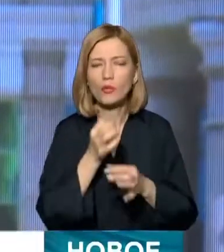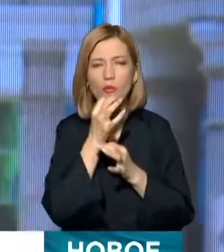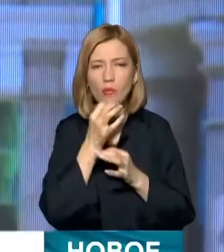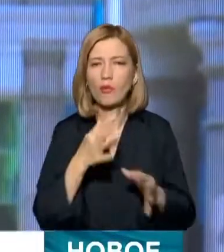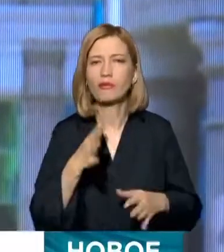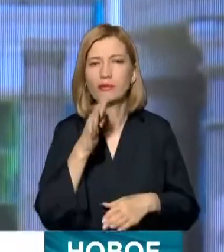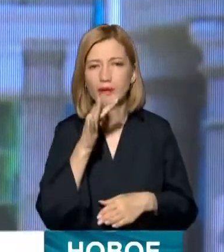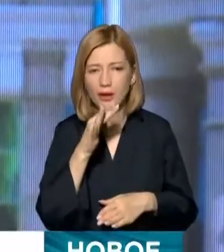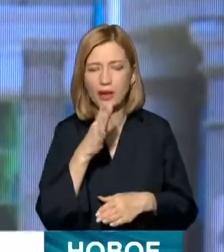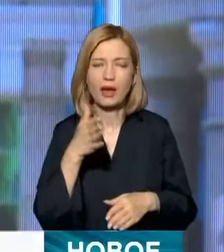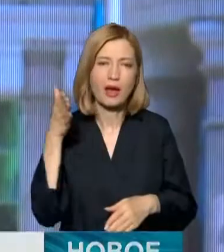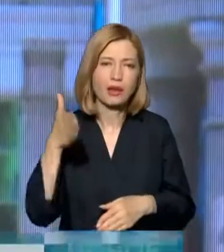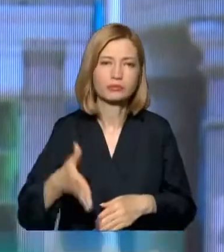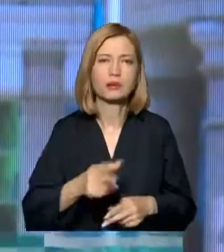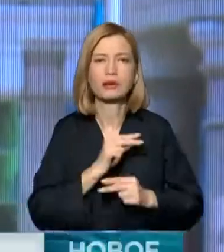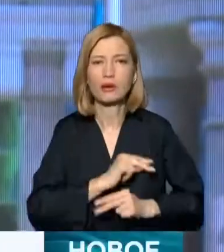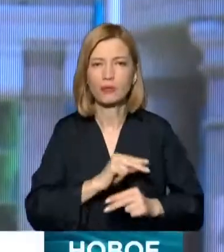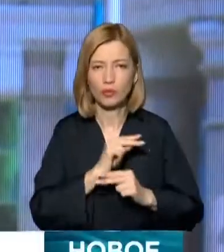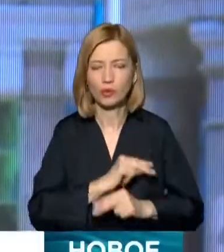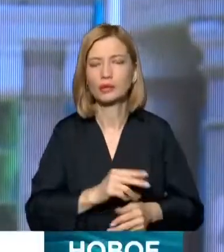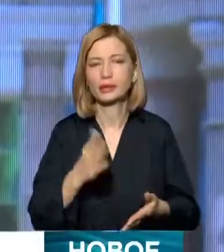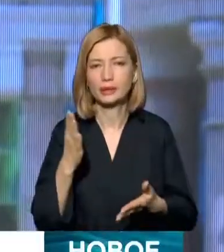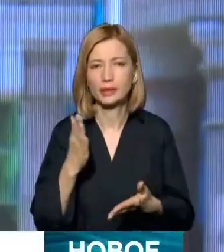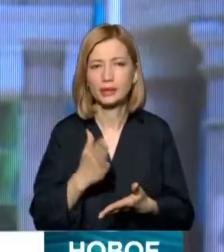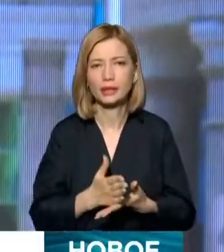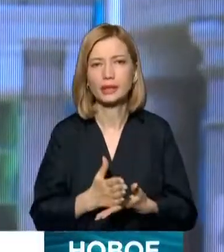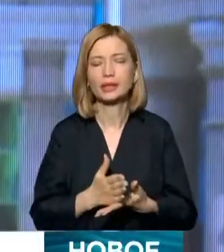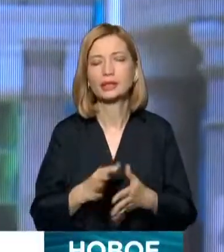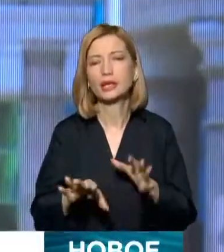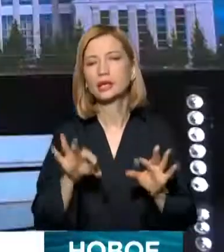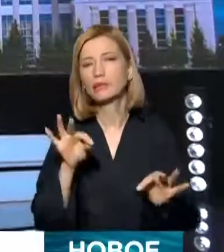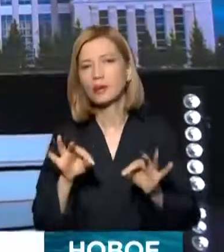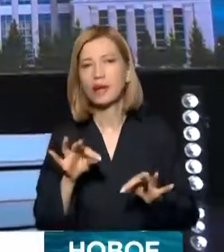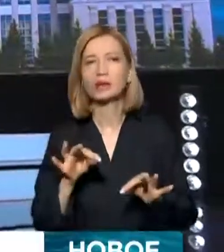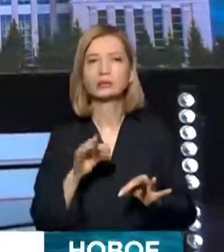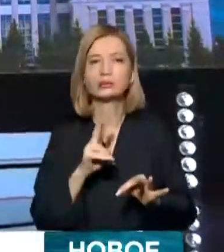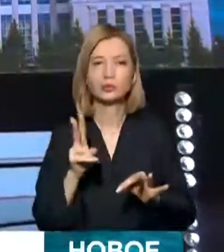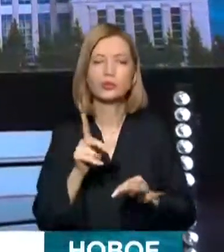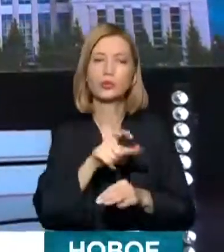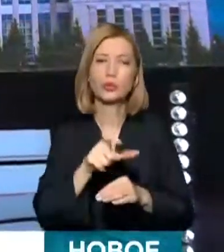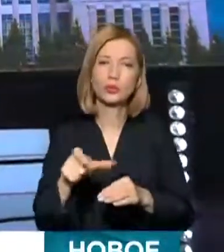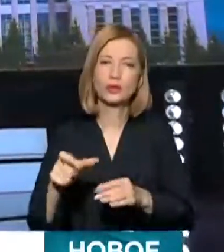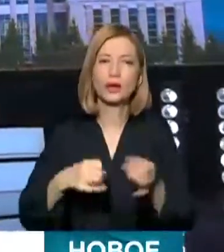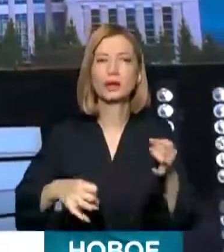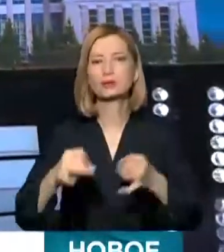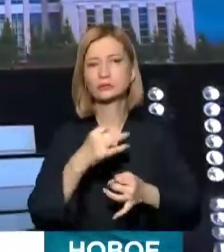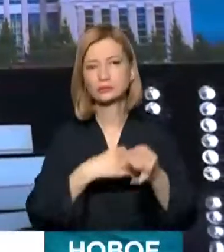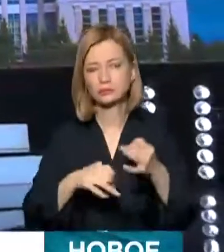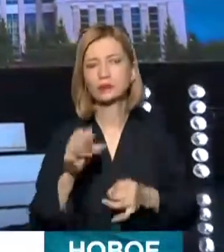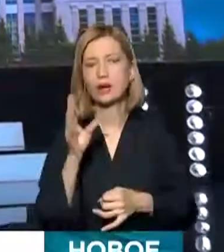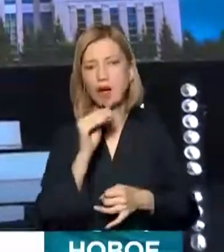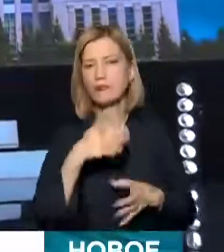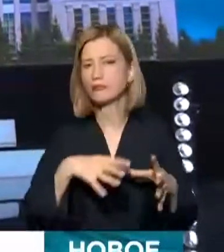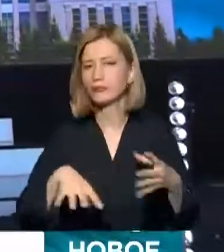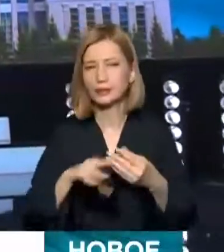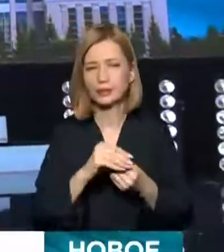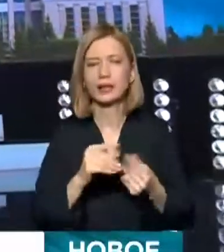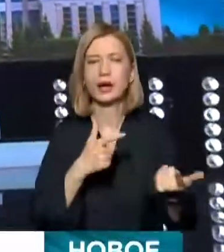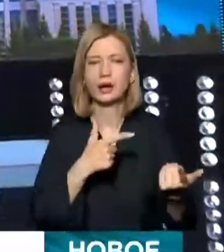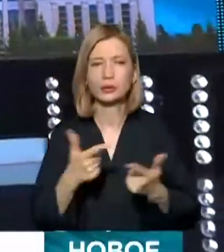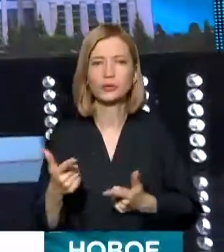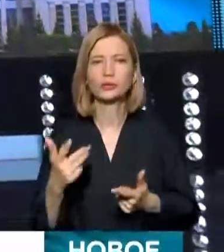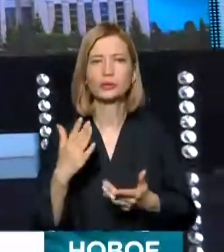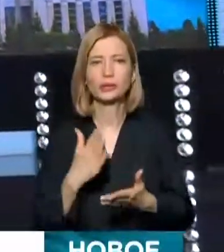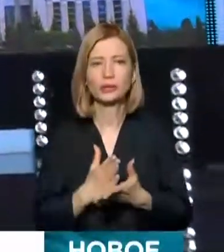скажем так, выйти в поле и работать с гражданами, и работать с избирателями. То есть, знаете, я бы так сказала, что